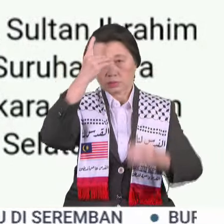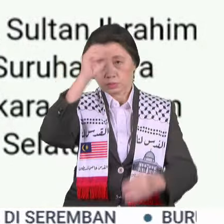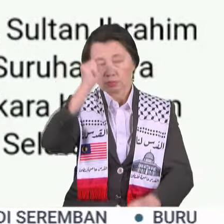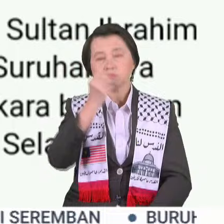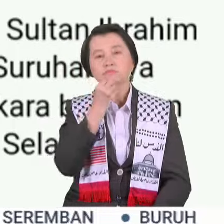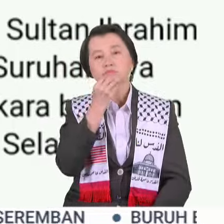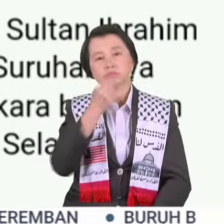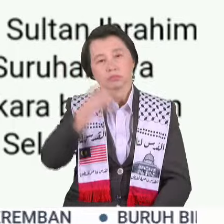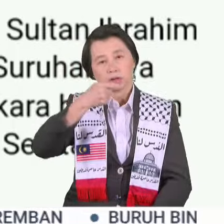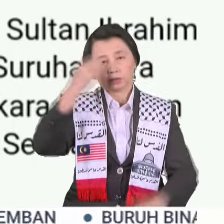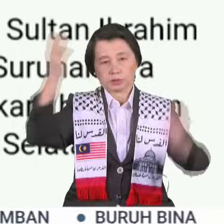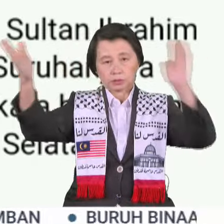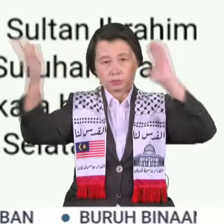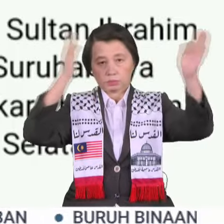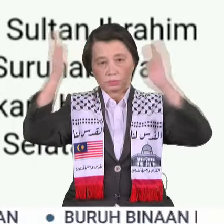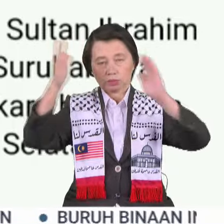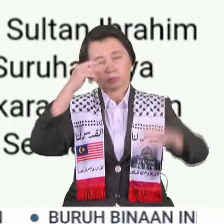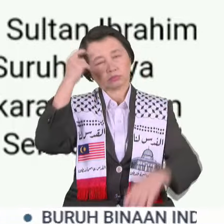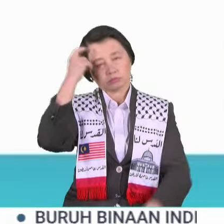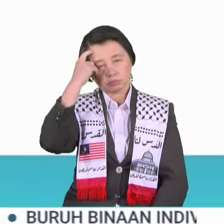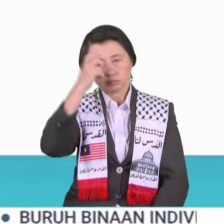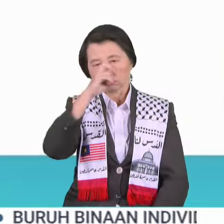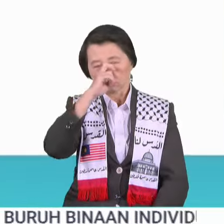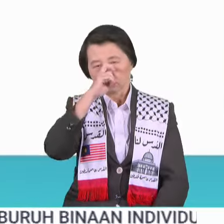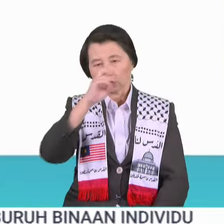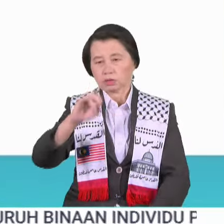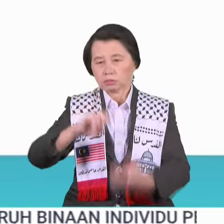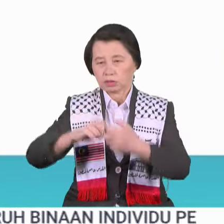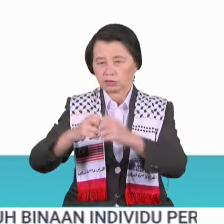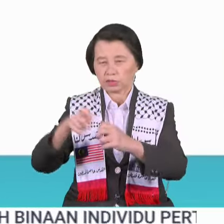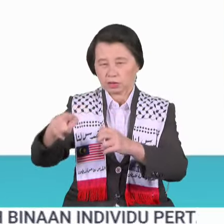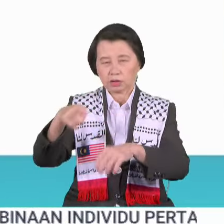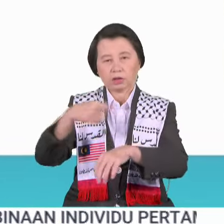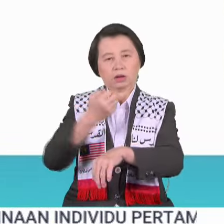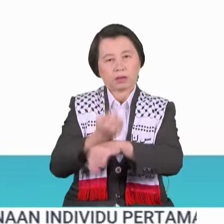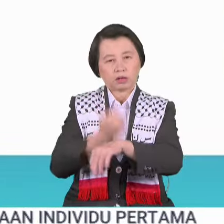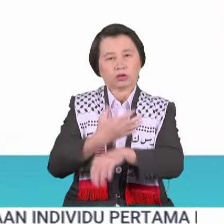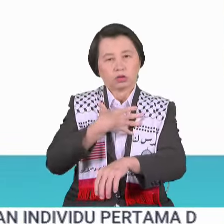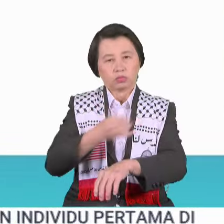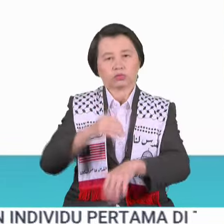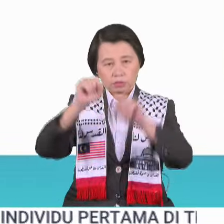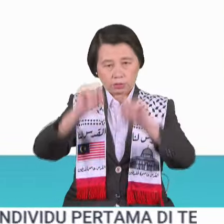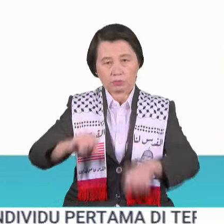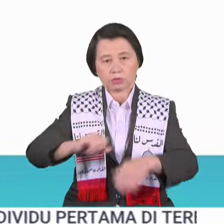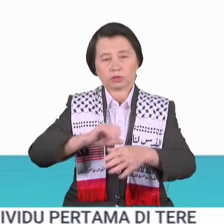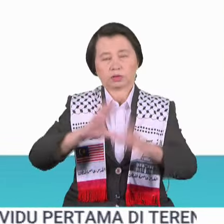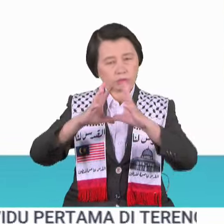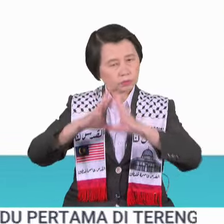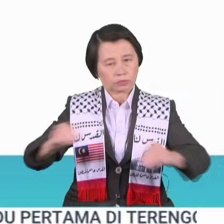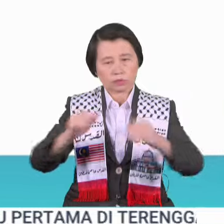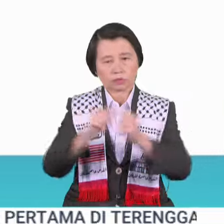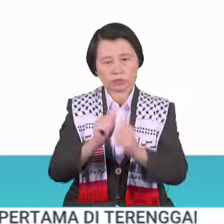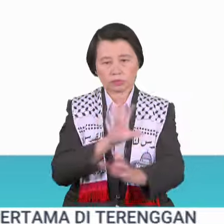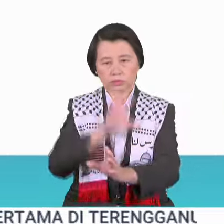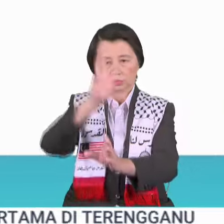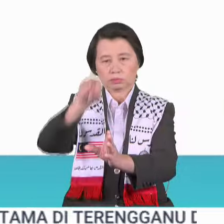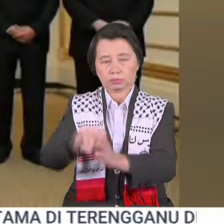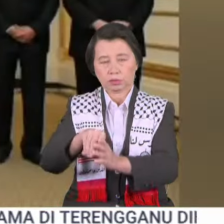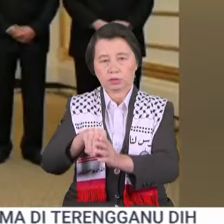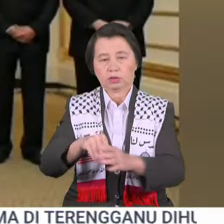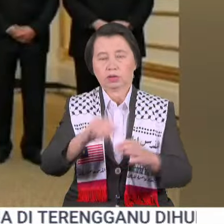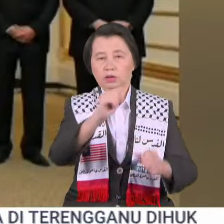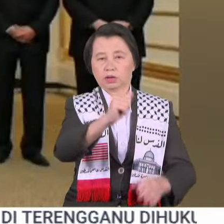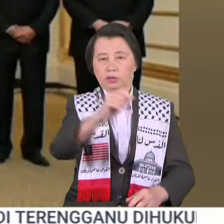Ibrahim berkata Malaysia berpendirian isu berkaitan batu putih boleh diselesaikan dengan babitan langsung